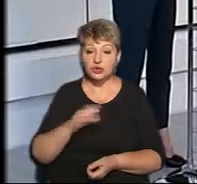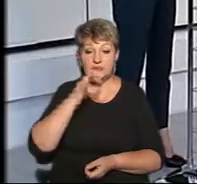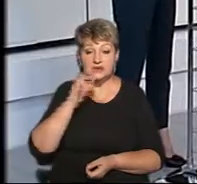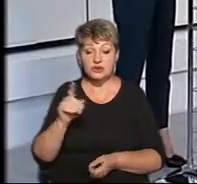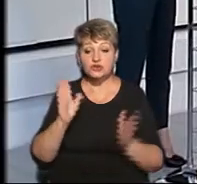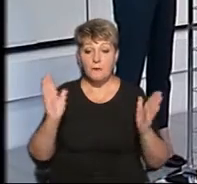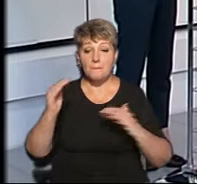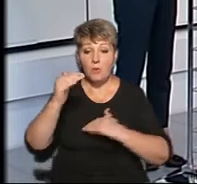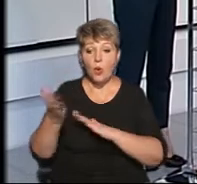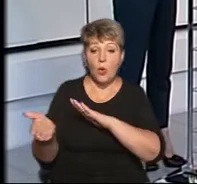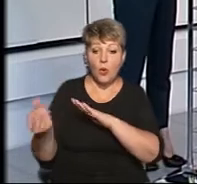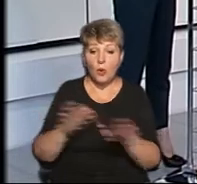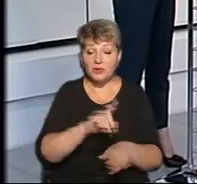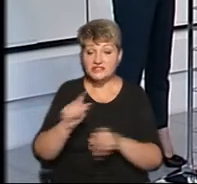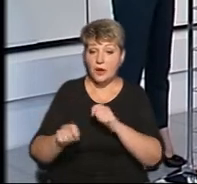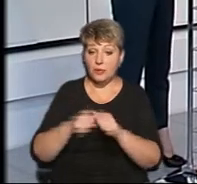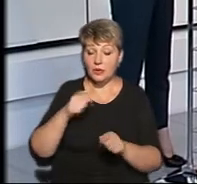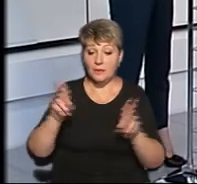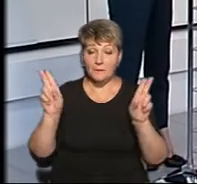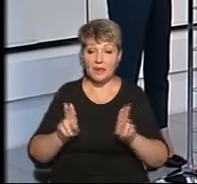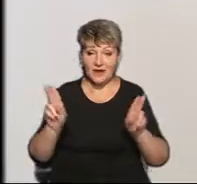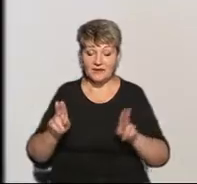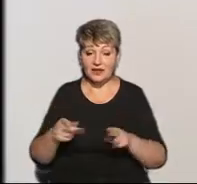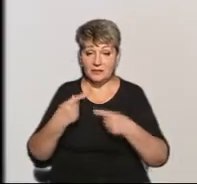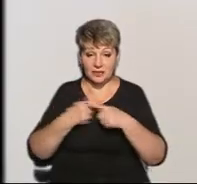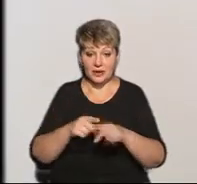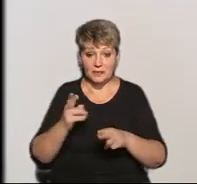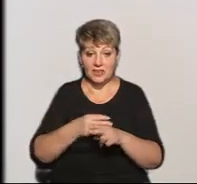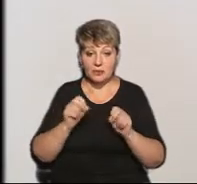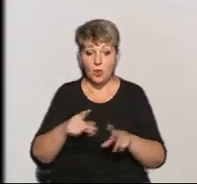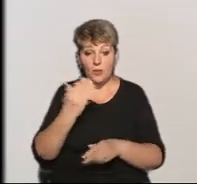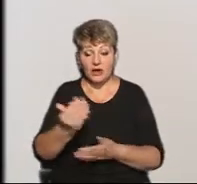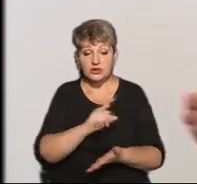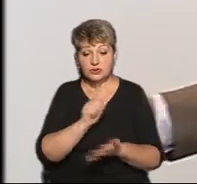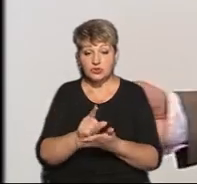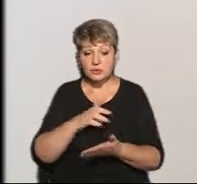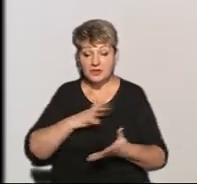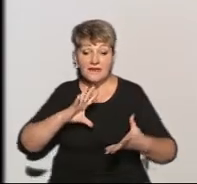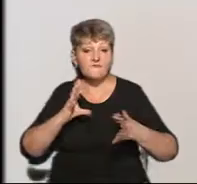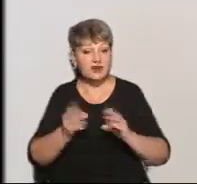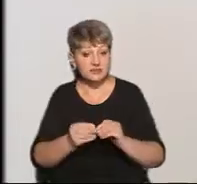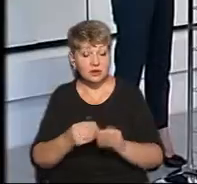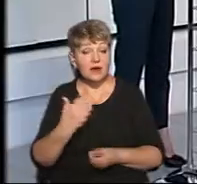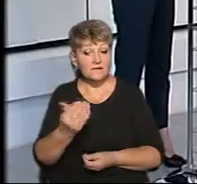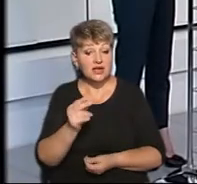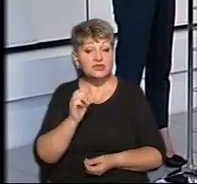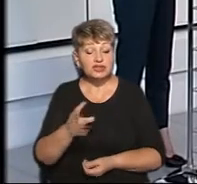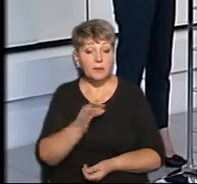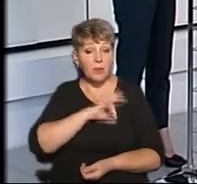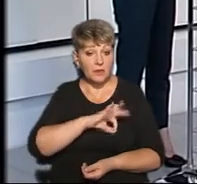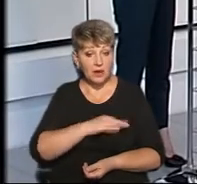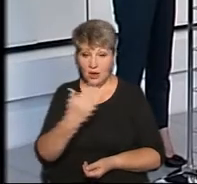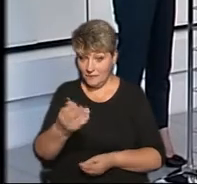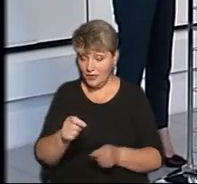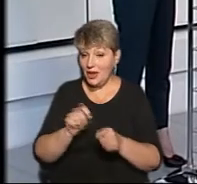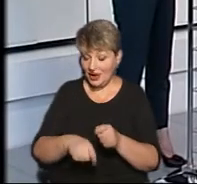впав за порушення правил технічної експлуатації, у вас повинен бути якийсь висновок. Я питаюсь, ви чим керуєтесь? Ви ж експерт,